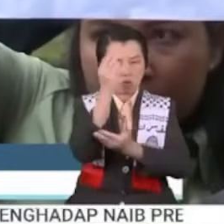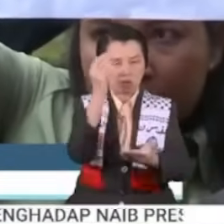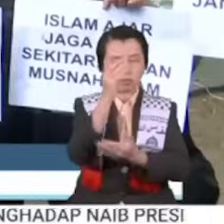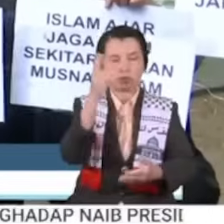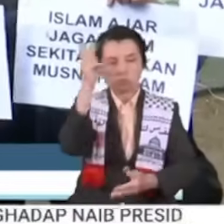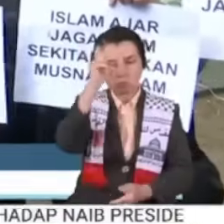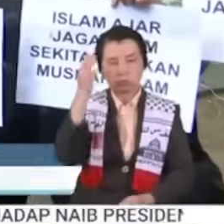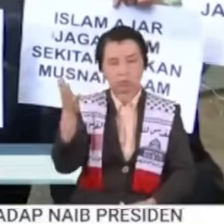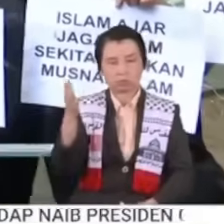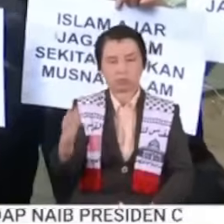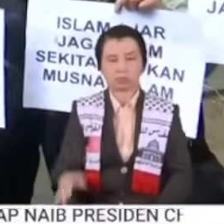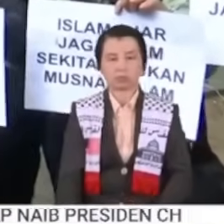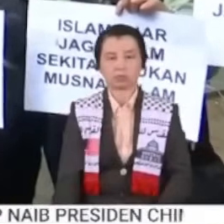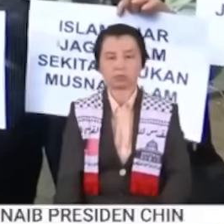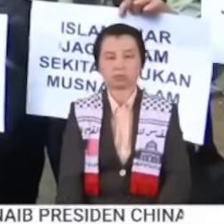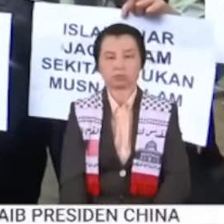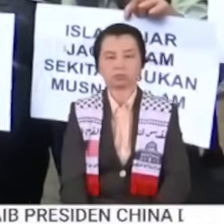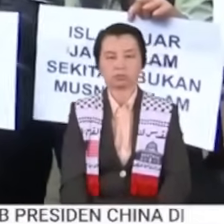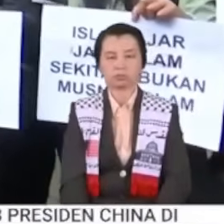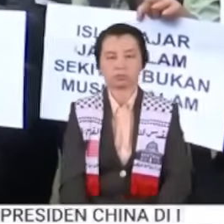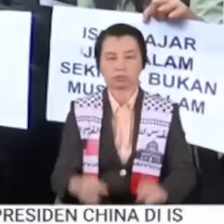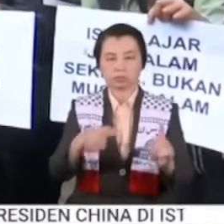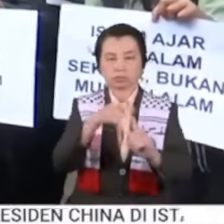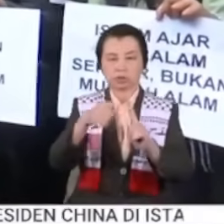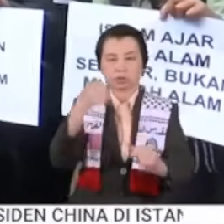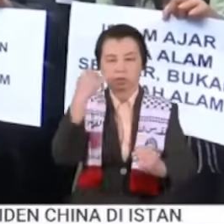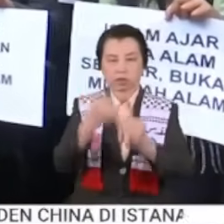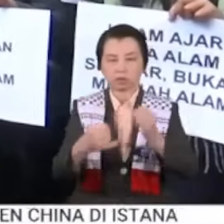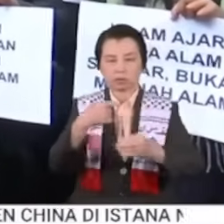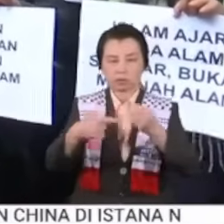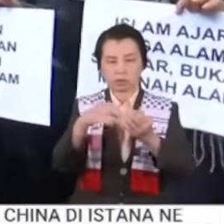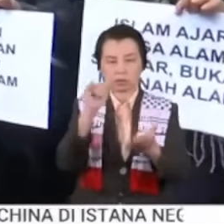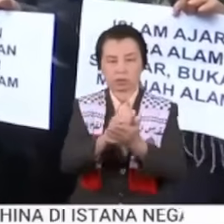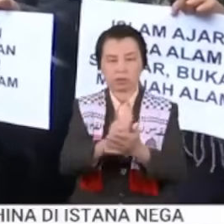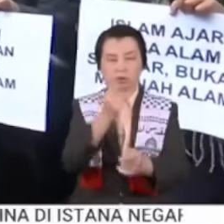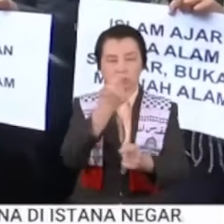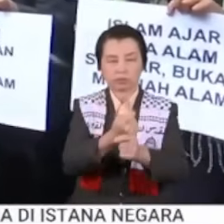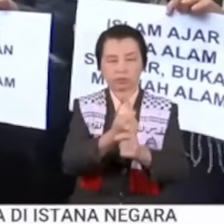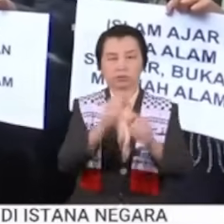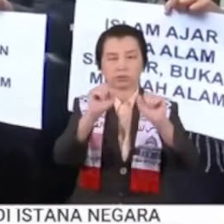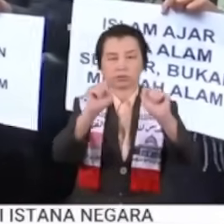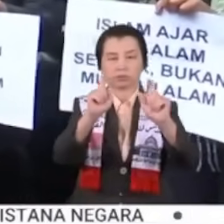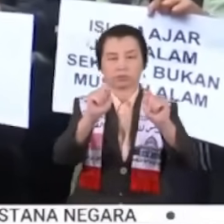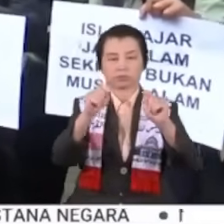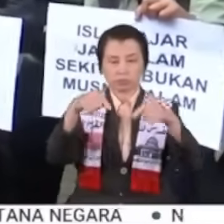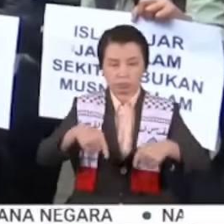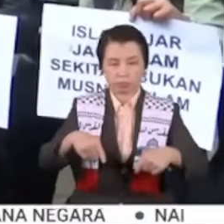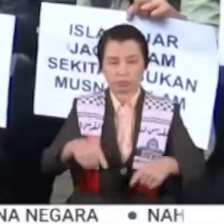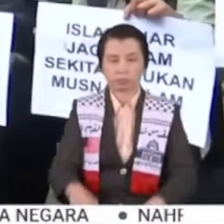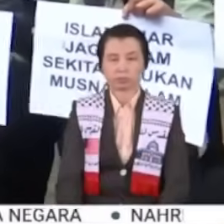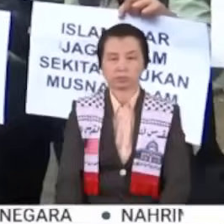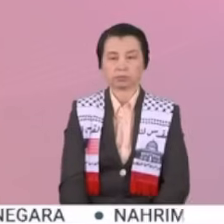kerajaan Negeri tarik akhir bantahan berhubung cadangan itu ditetapkan pada Sabtu